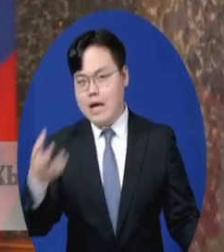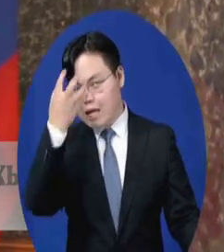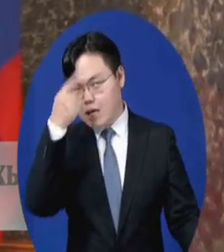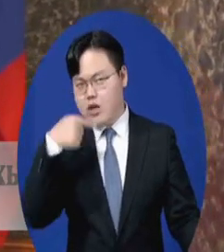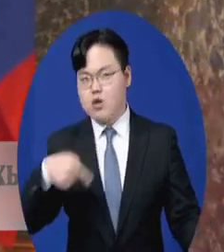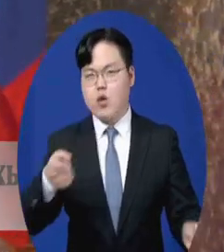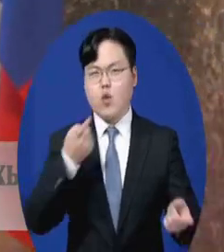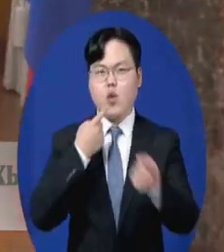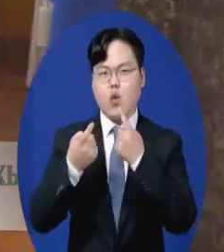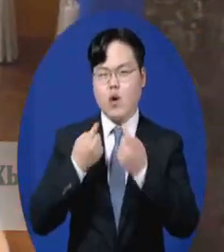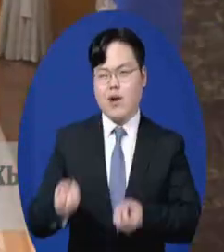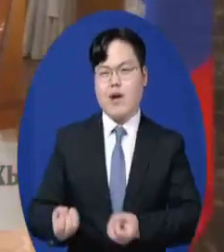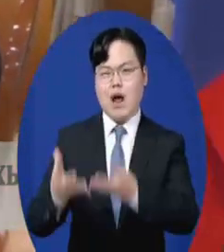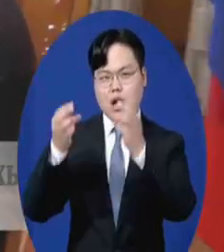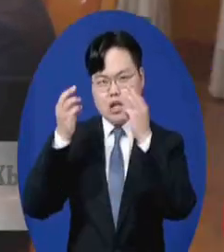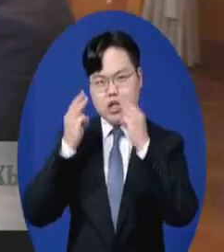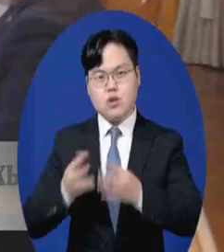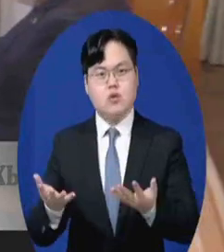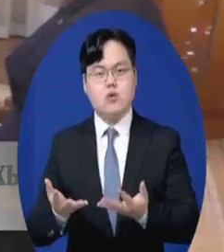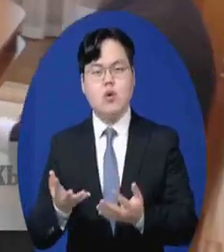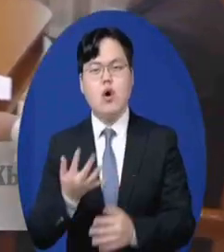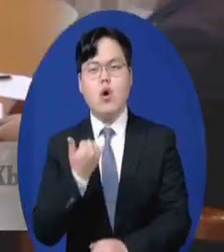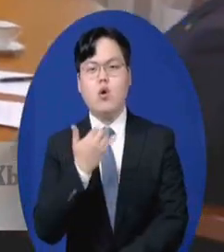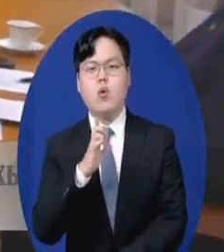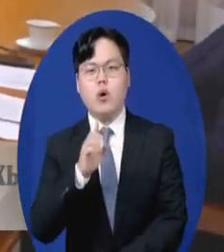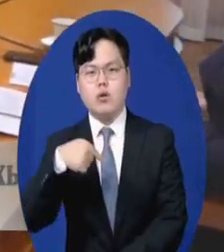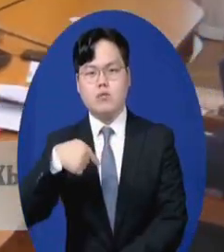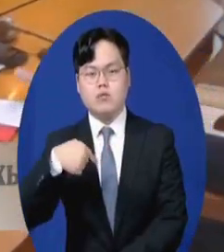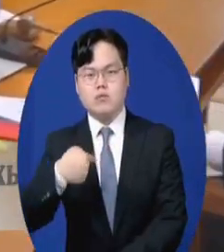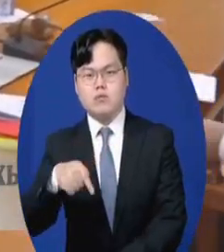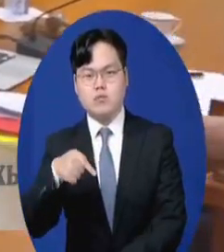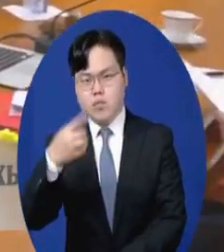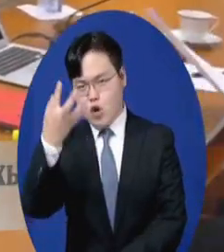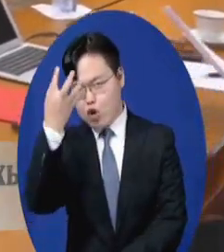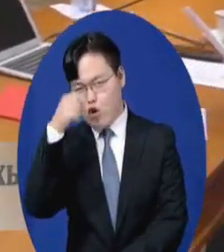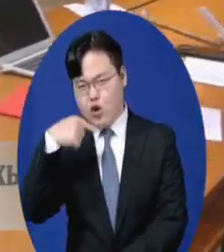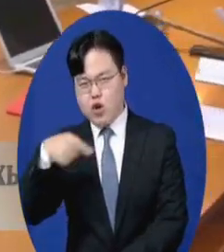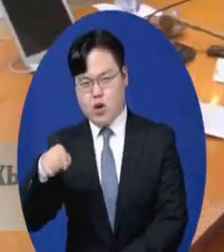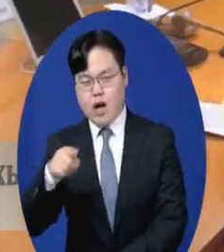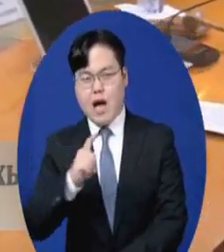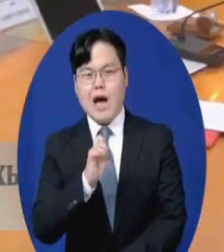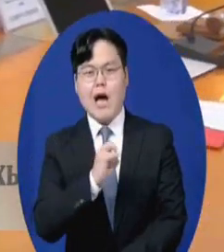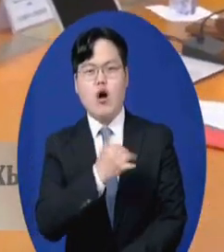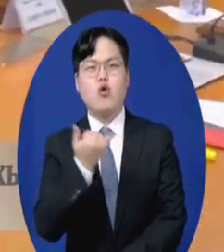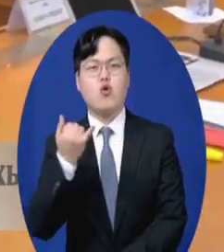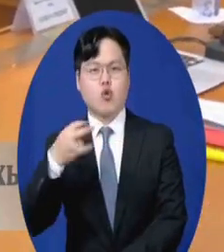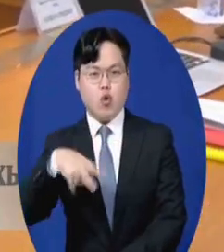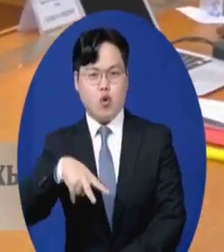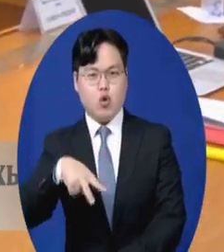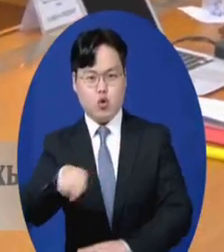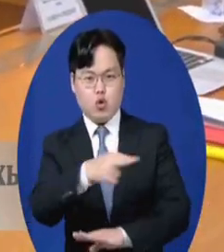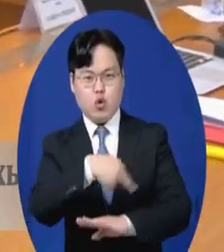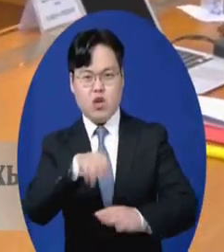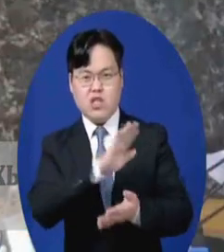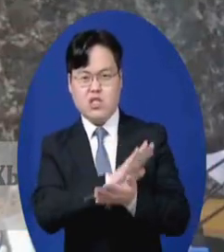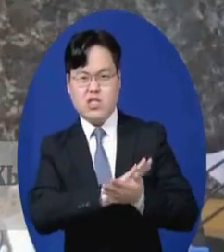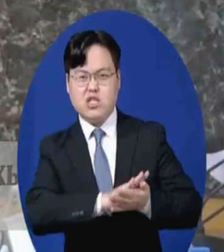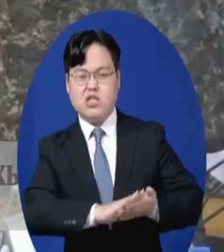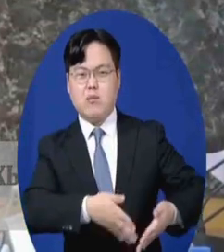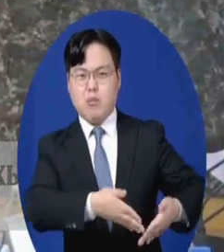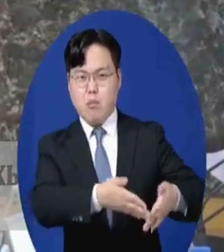Засгийн газрын хуралдаанаас гаргасан тогтоолоор бол нийслэлийн төр захиргааны байгууллагуудыг хаанул дүүргийн нутаг дэвсгэрт шинээр